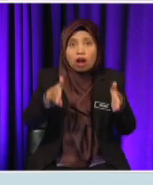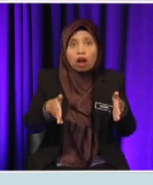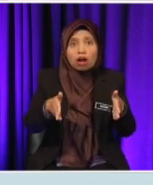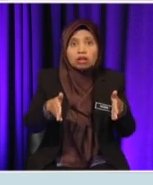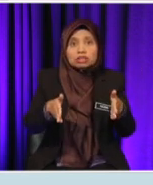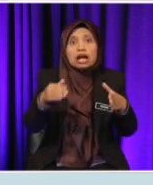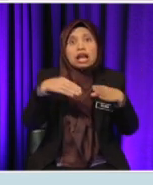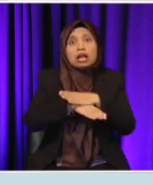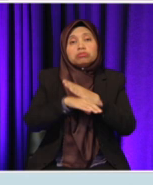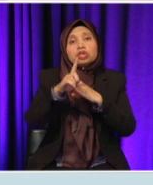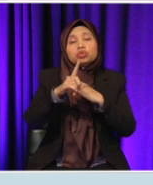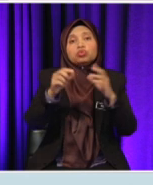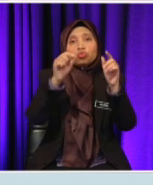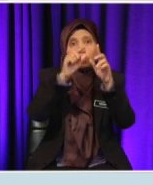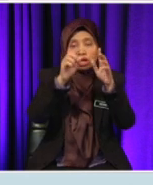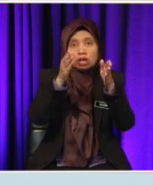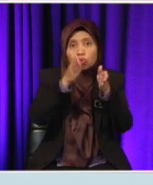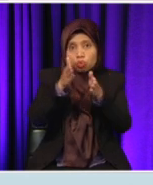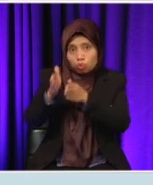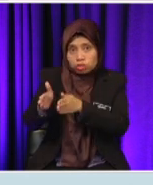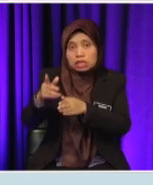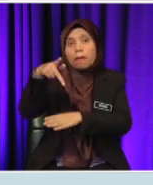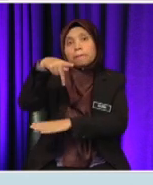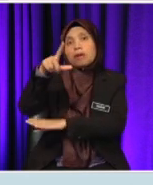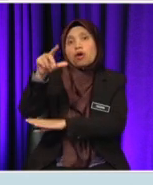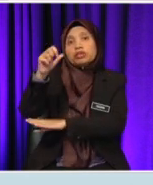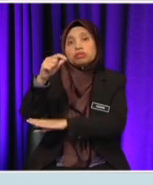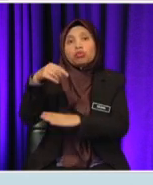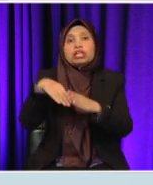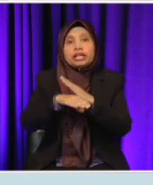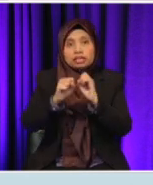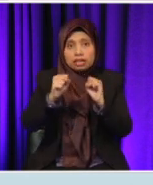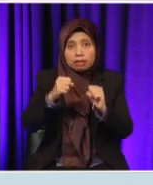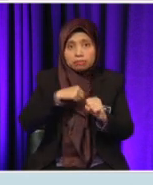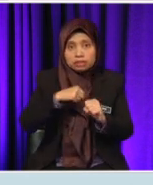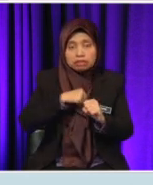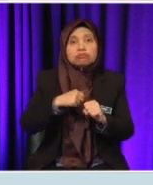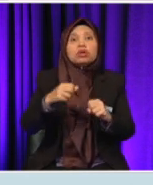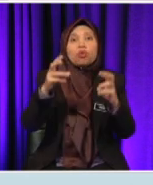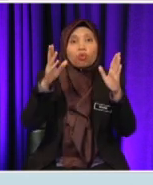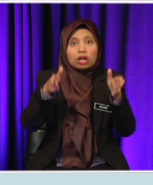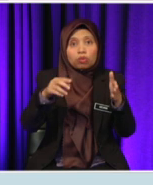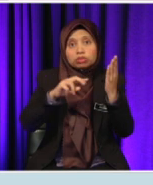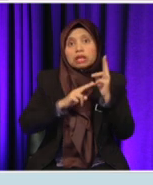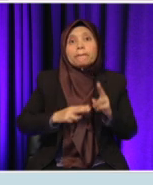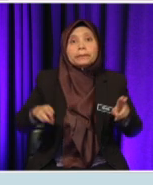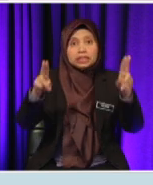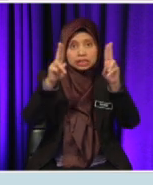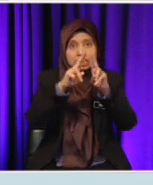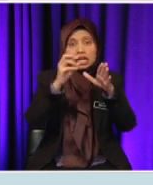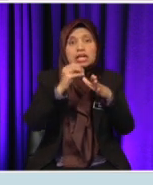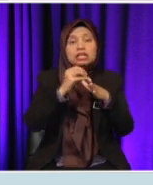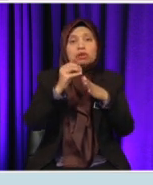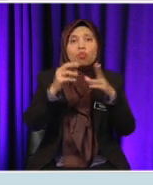dalam satu urutan plot konflik juga boleh berlaku dalam-dalaman yaitu konflik dalam diri sendiri watak dan sesuai keluaran yaitu